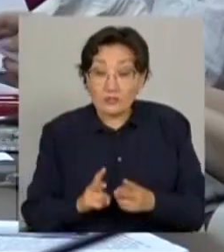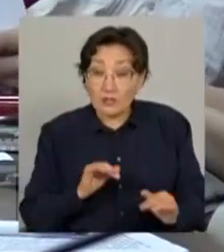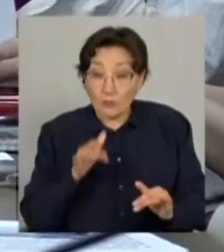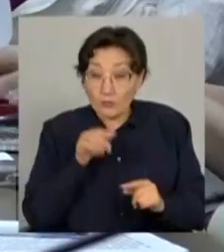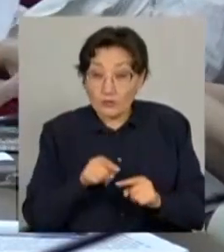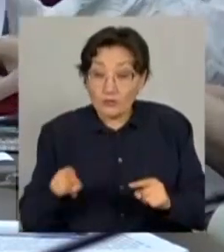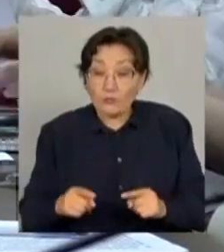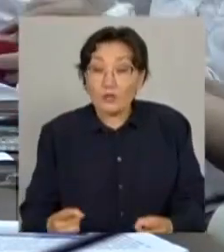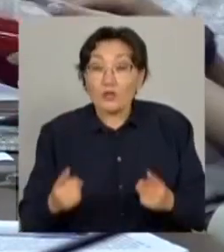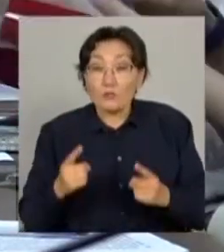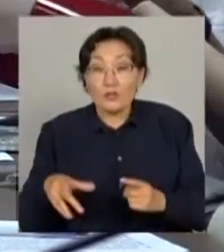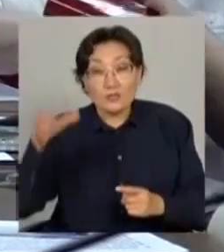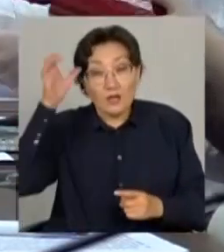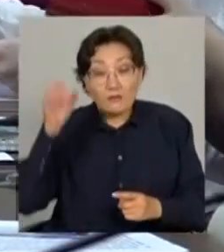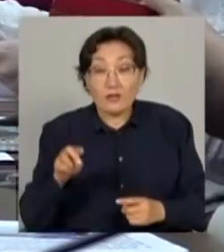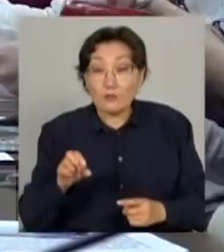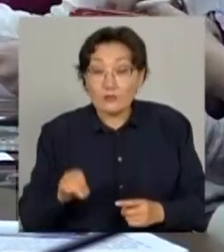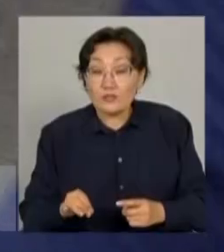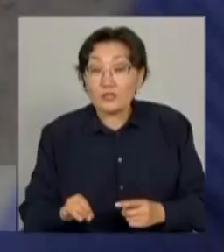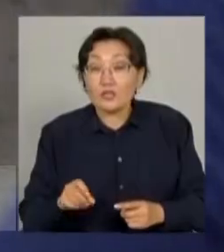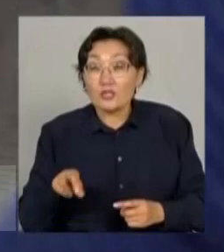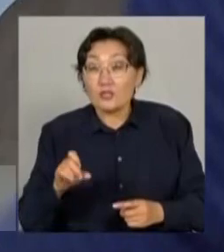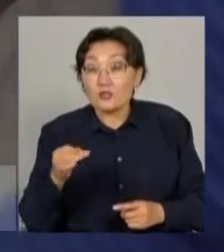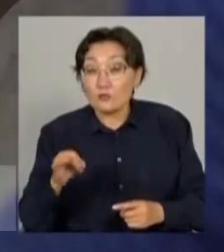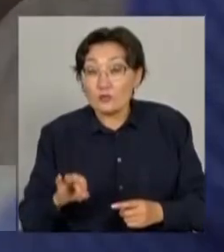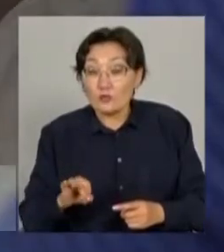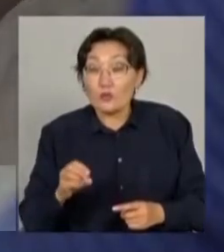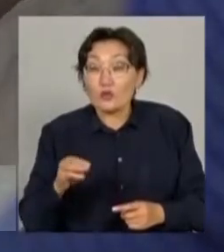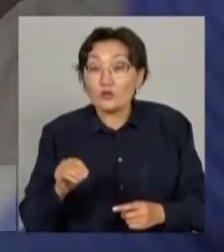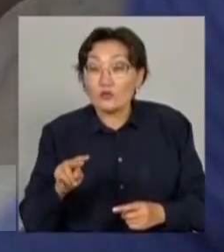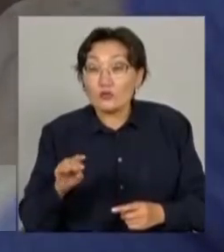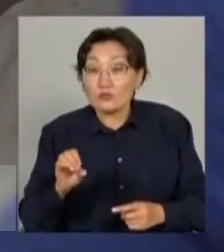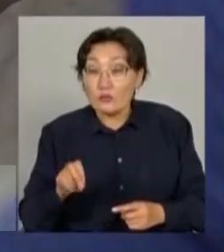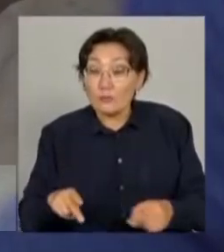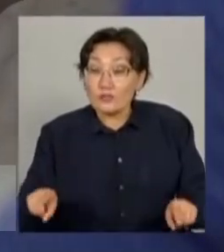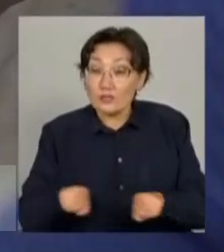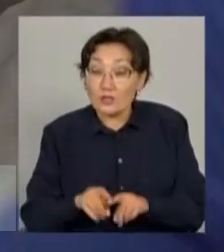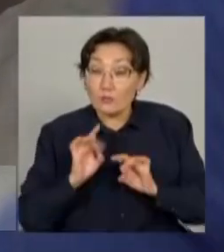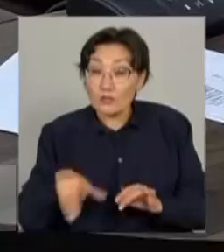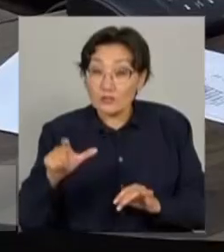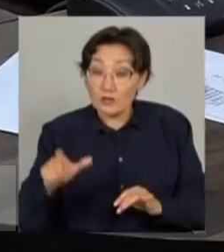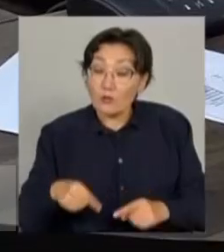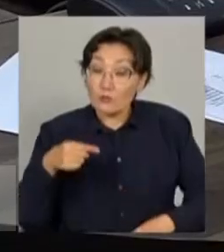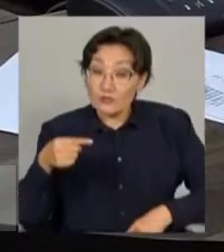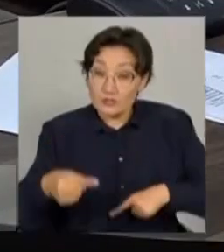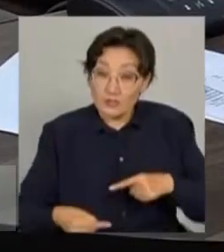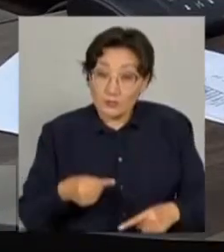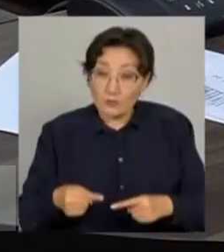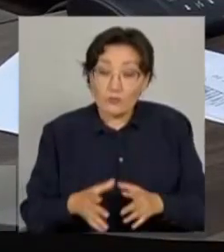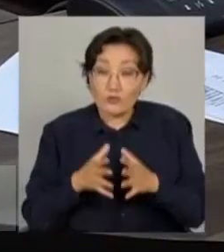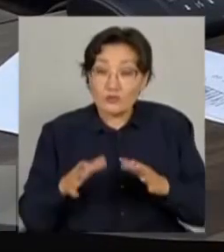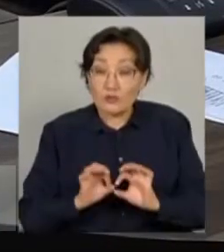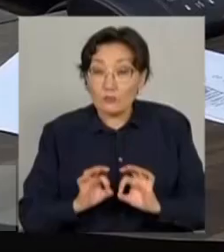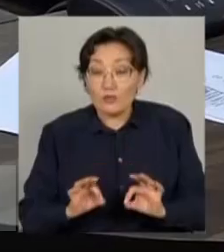іс-шара барысында ұлы ойшыл әл-Фарабидің, Қожа Ахмет Яссауи мен мәшһүр Жүсіп Көпейұлы сынды ұлы тұлғалардың мұрасын кеңінен